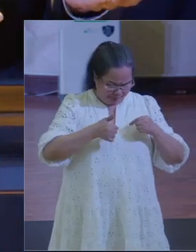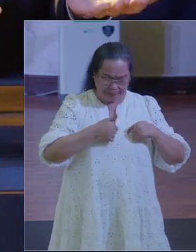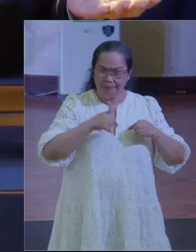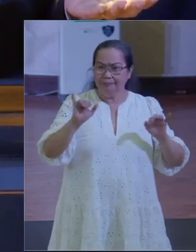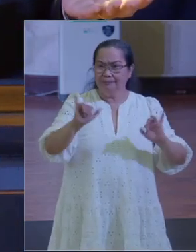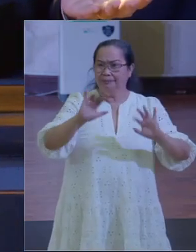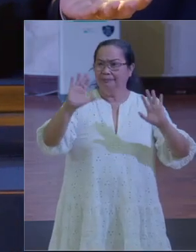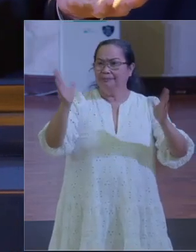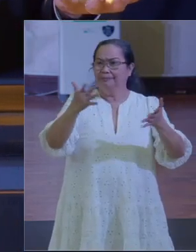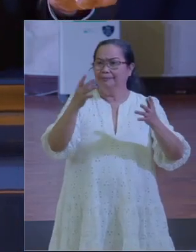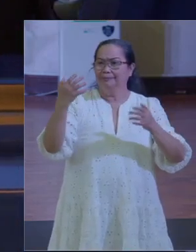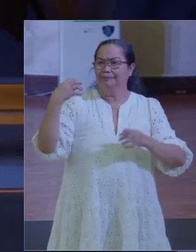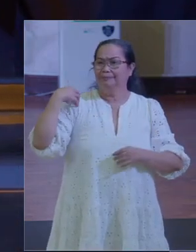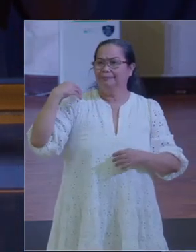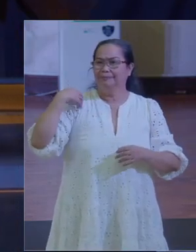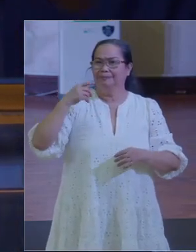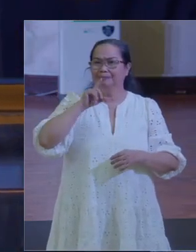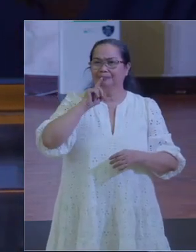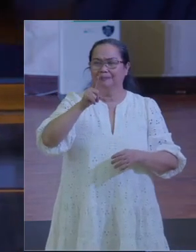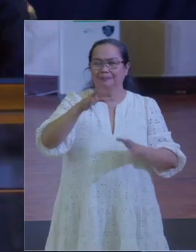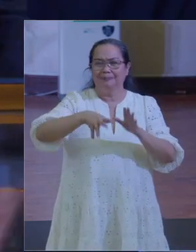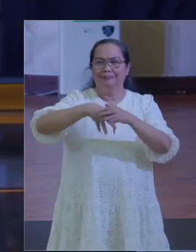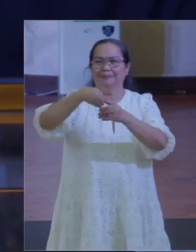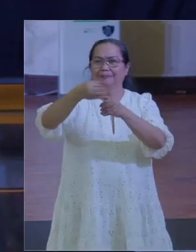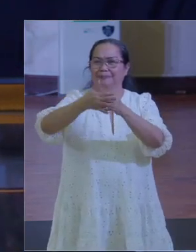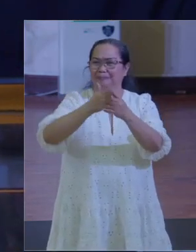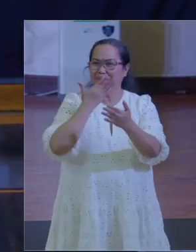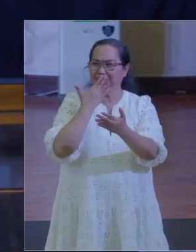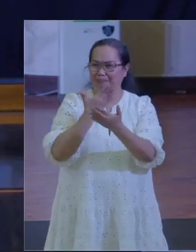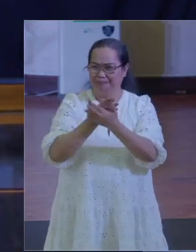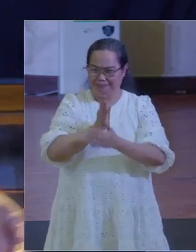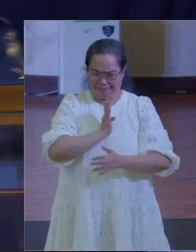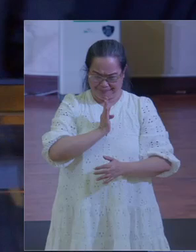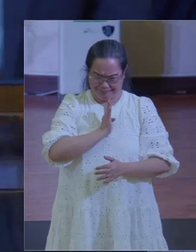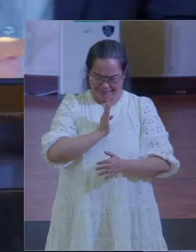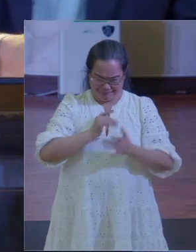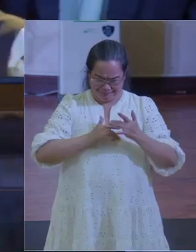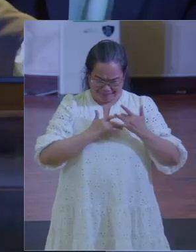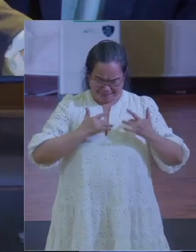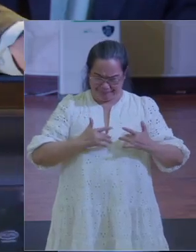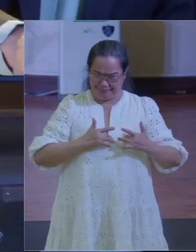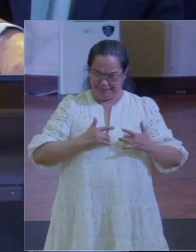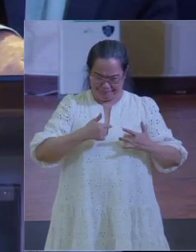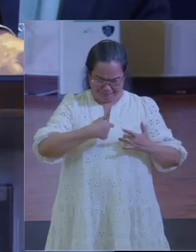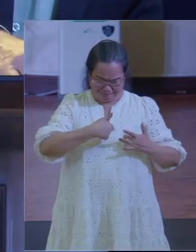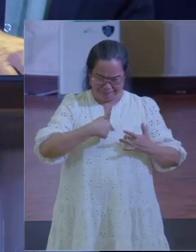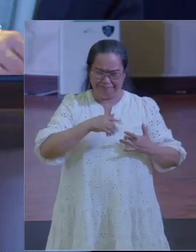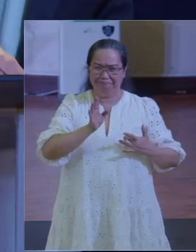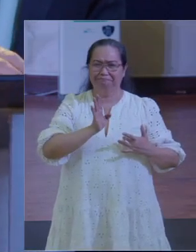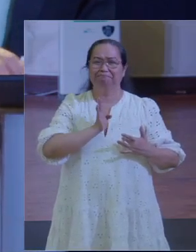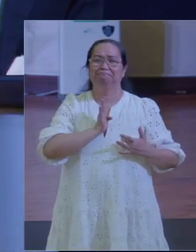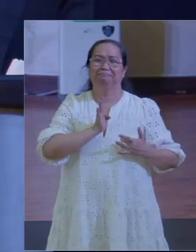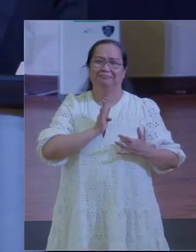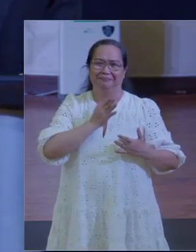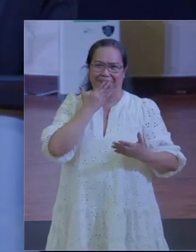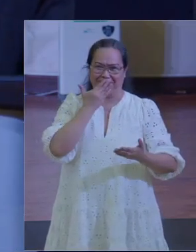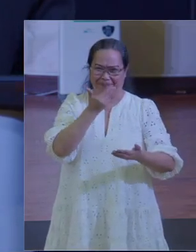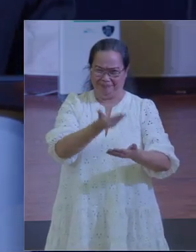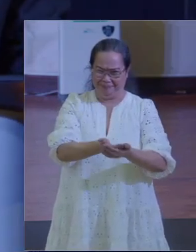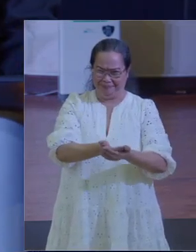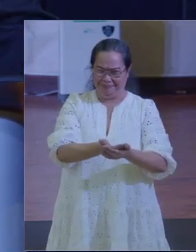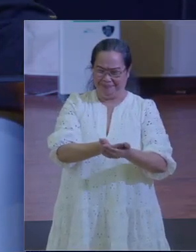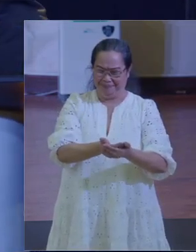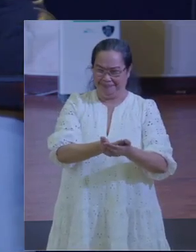katulad ng centurion, ang lumabas ay kabutihan ng puso. Kasi mabuti yung kanyang puso eh. Now, tungkol sa